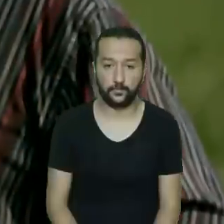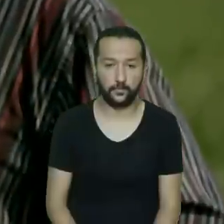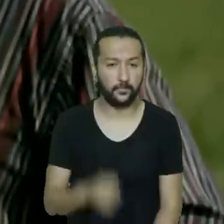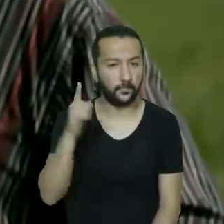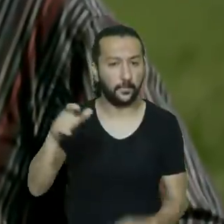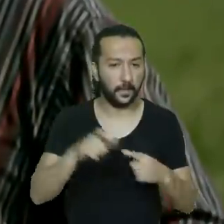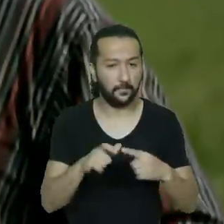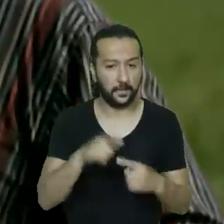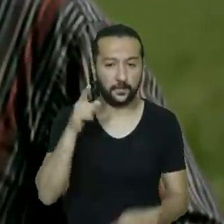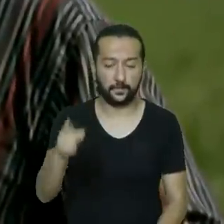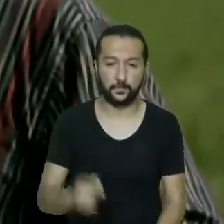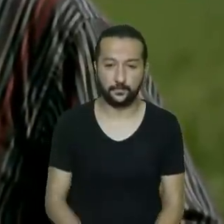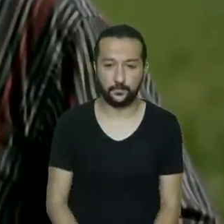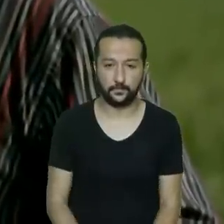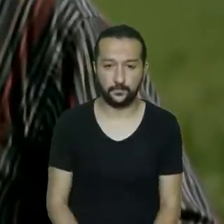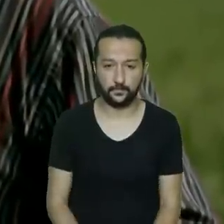Ulan Emin.